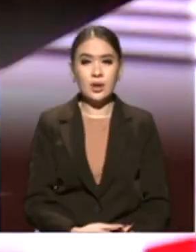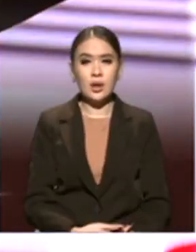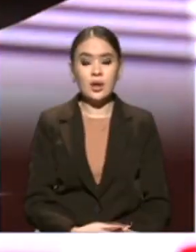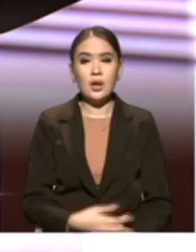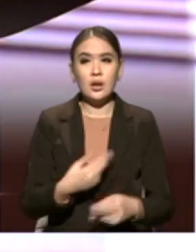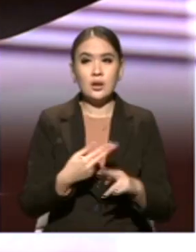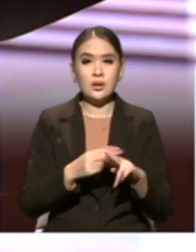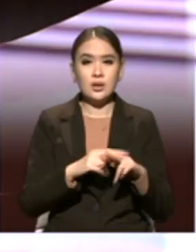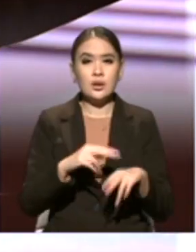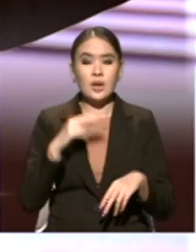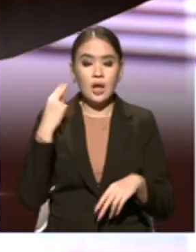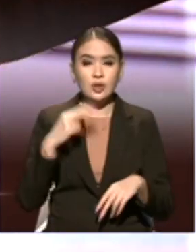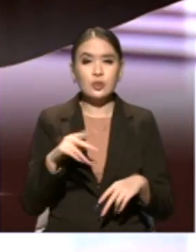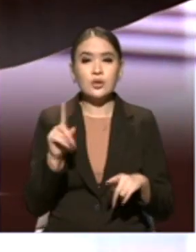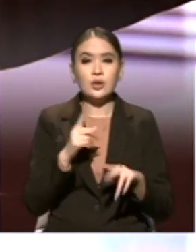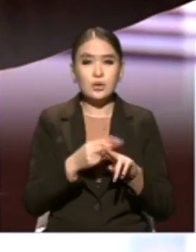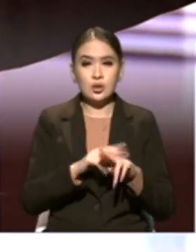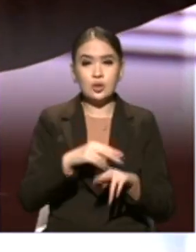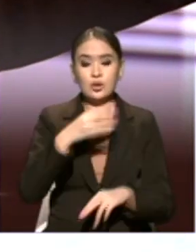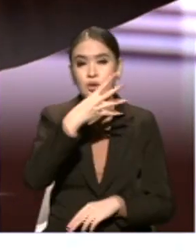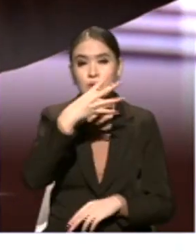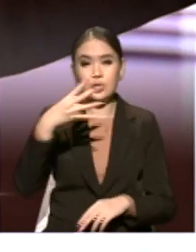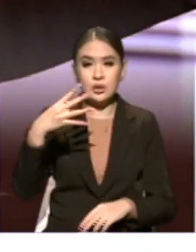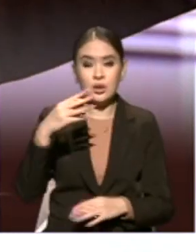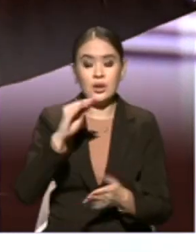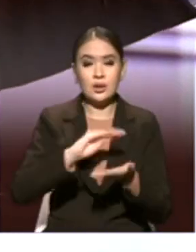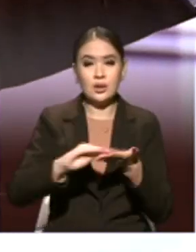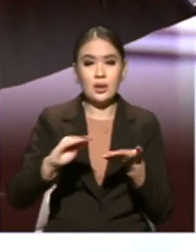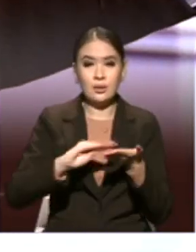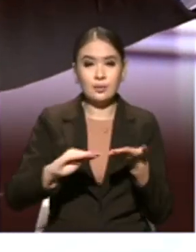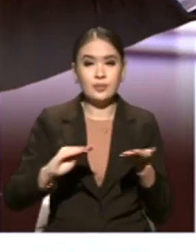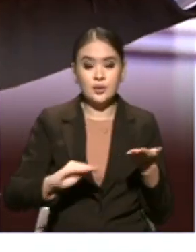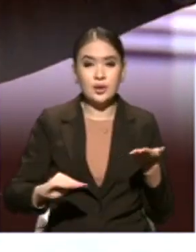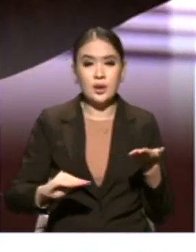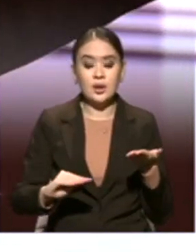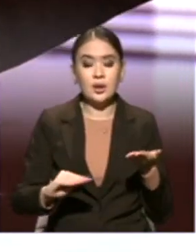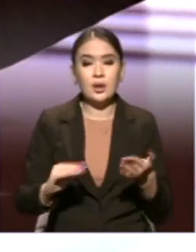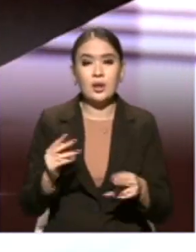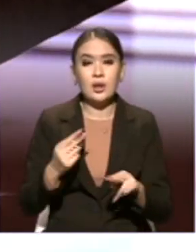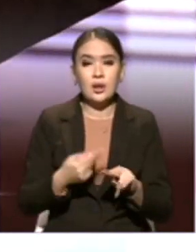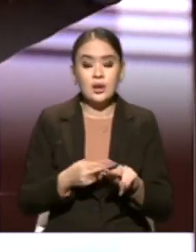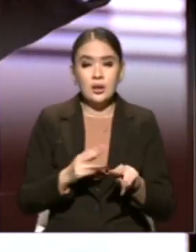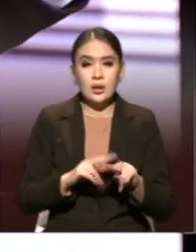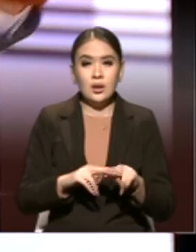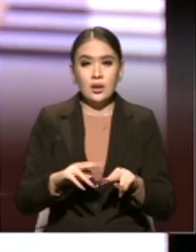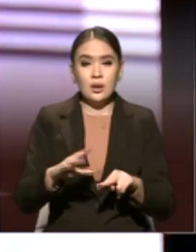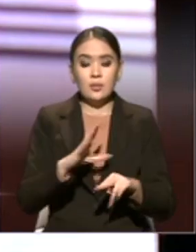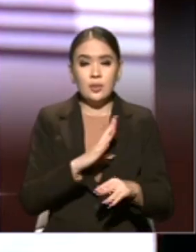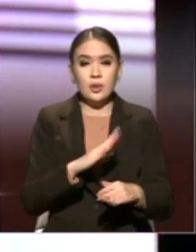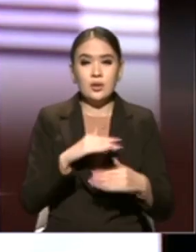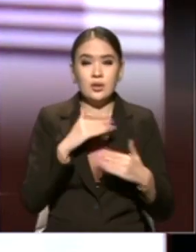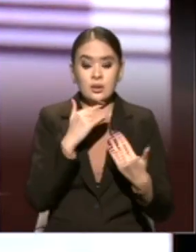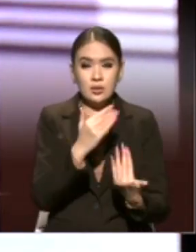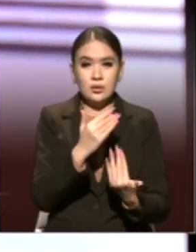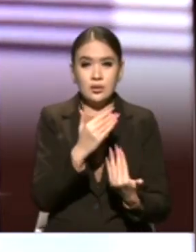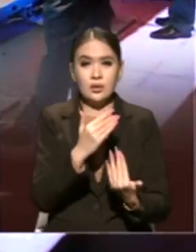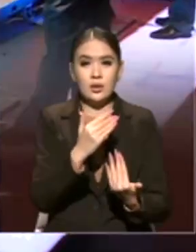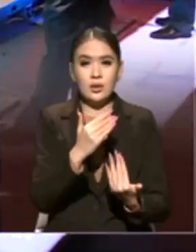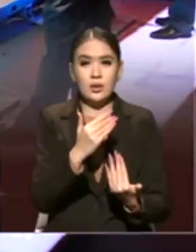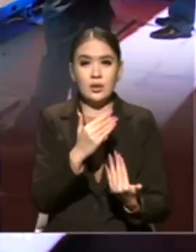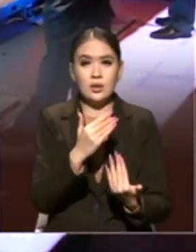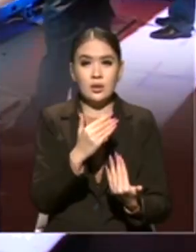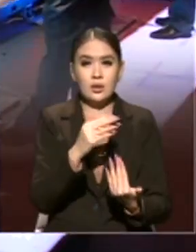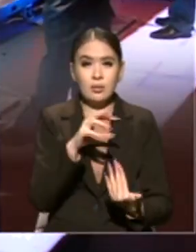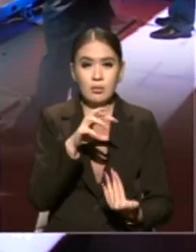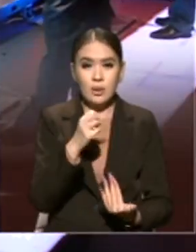мысалы міне 4 параметрді алып отырмыз ғой. Иә. 4 параметрді алып отырмыз. Әрине, бұл параметрді машина емес қой